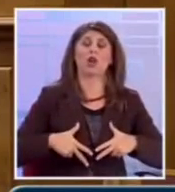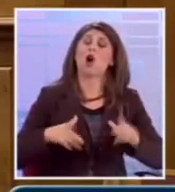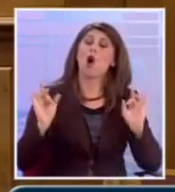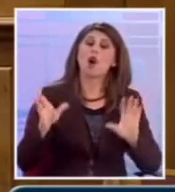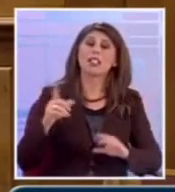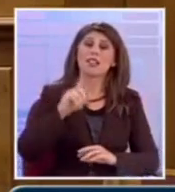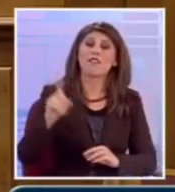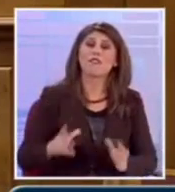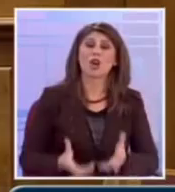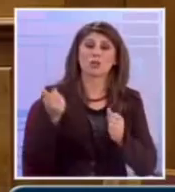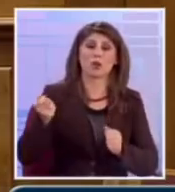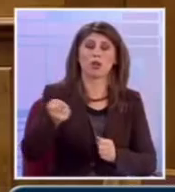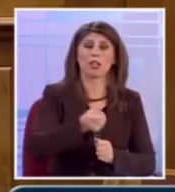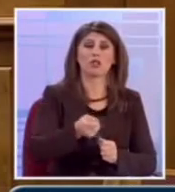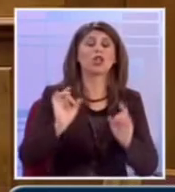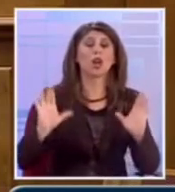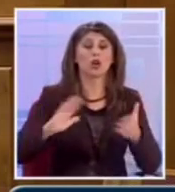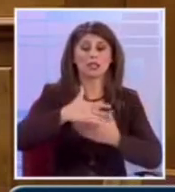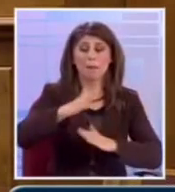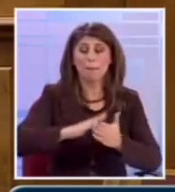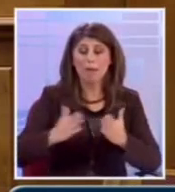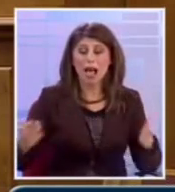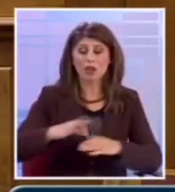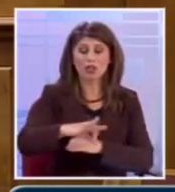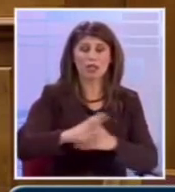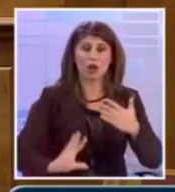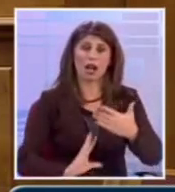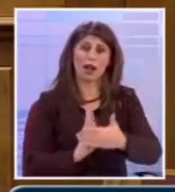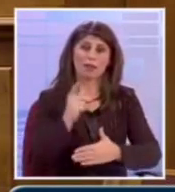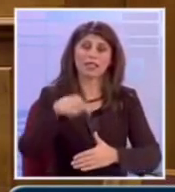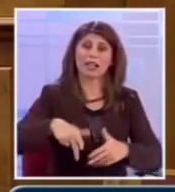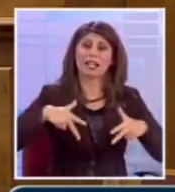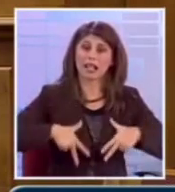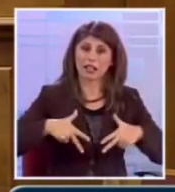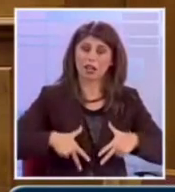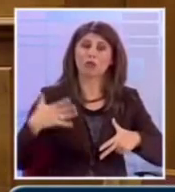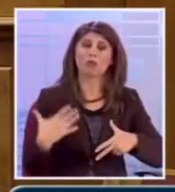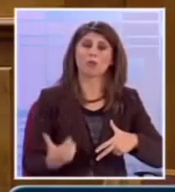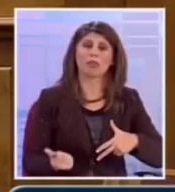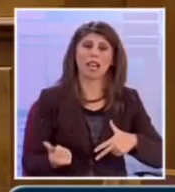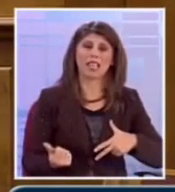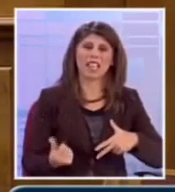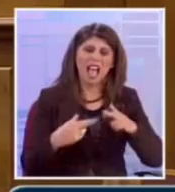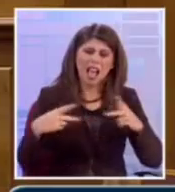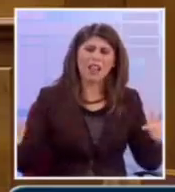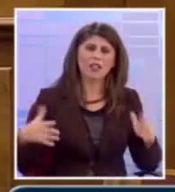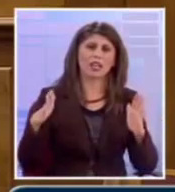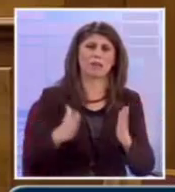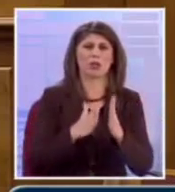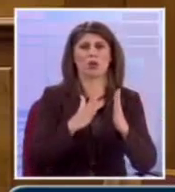βιώσιμο χρέος και χωρίς πλάνο ανάπτυξης, θα είναι μια χώρα η οποία θα έχει εθρική αντιμετώπιση από τις